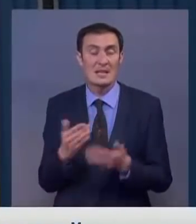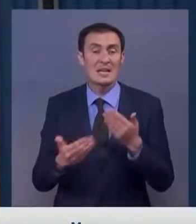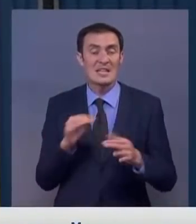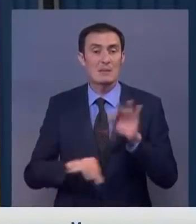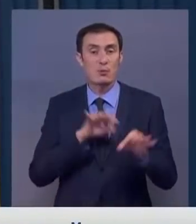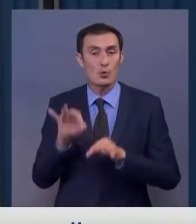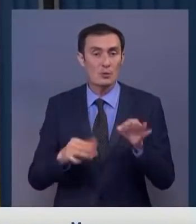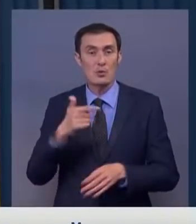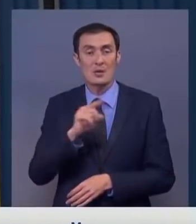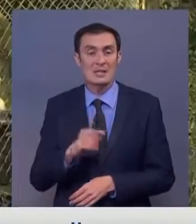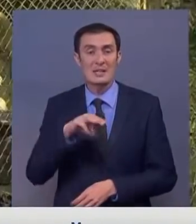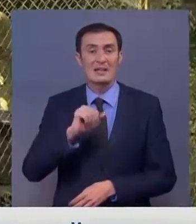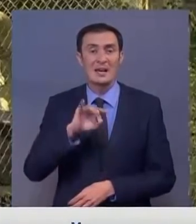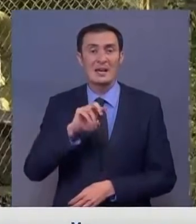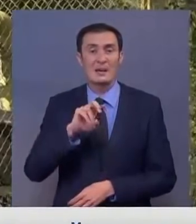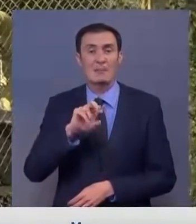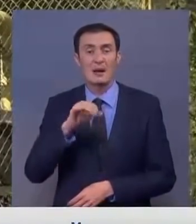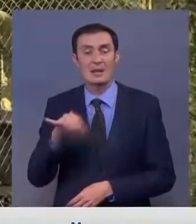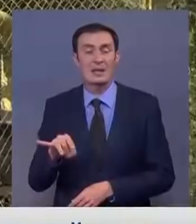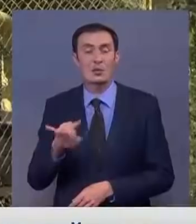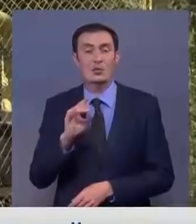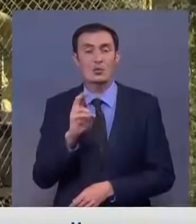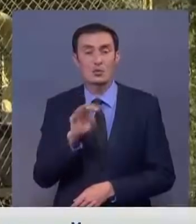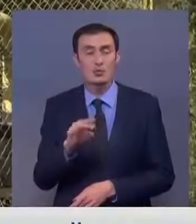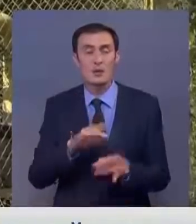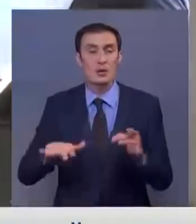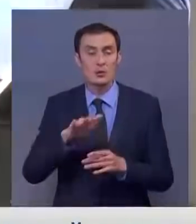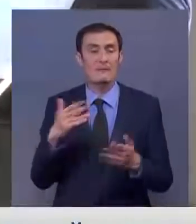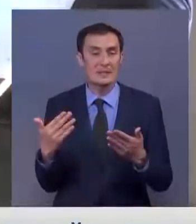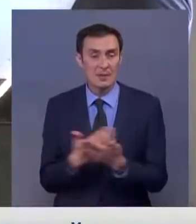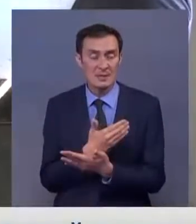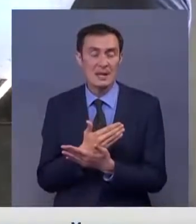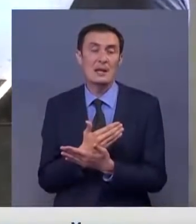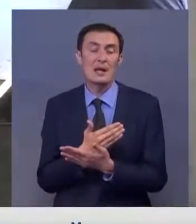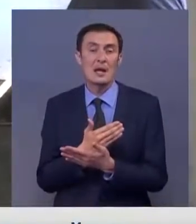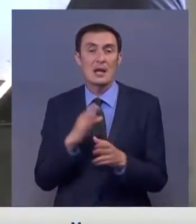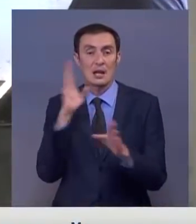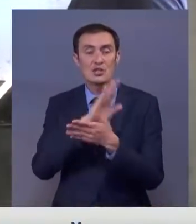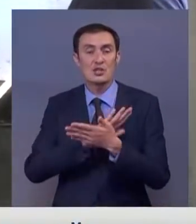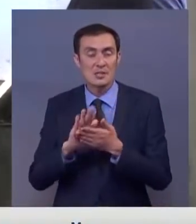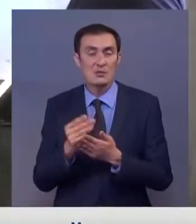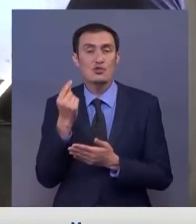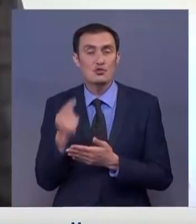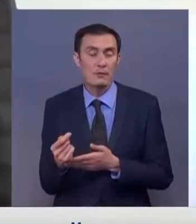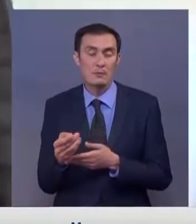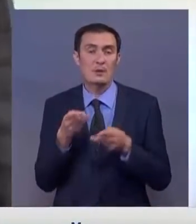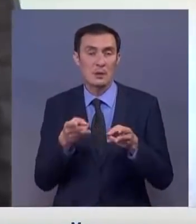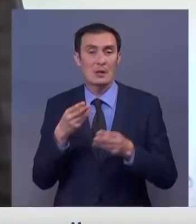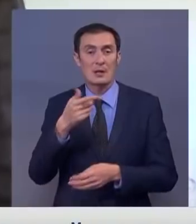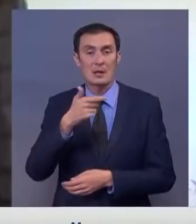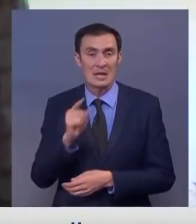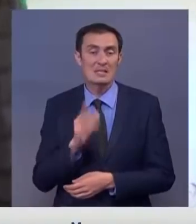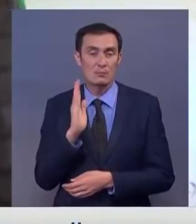по газификации Тарбагатайского, Курчумского и Урджарского района все же возобновится, экологически чистым и относительно дешевым топливом